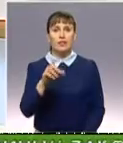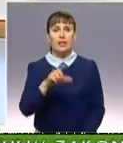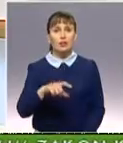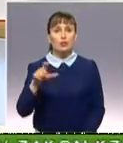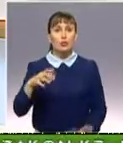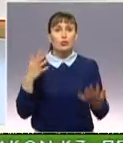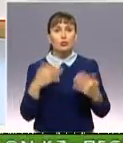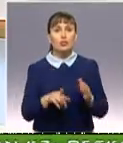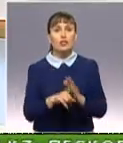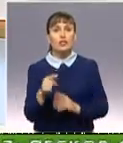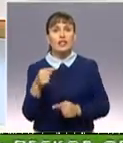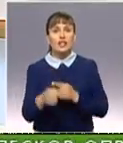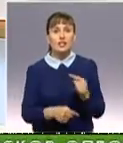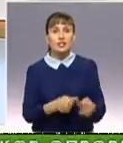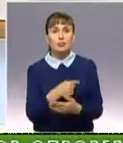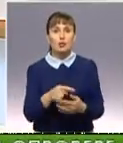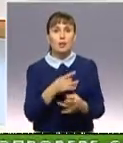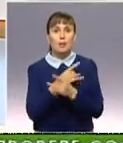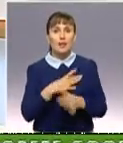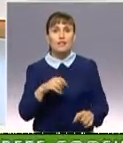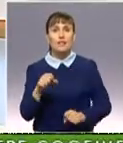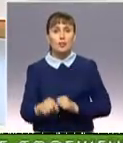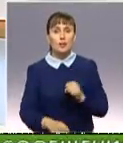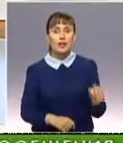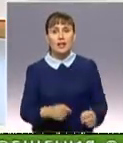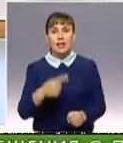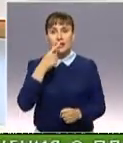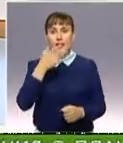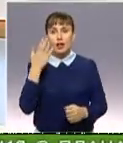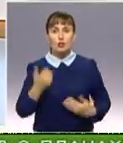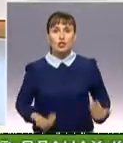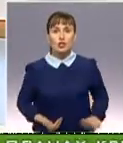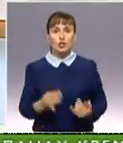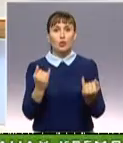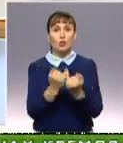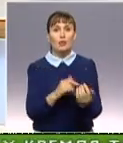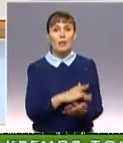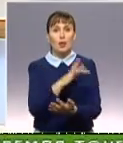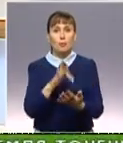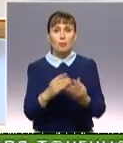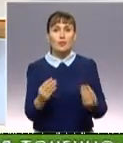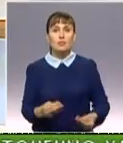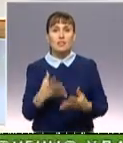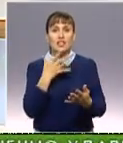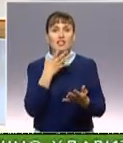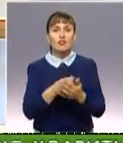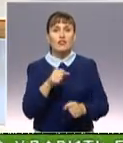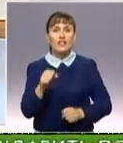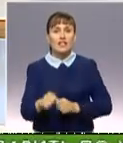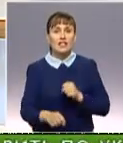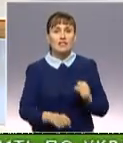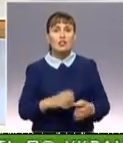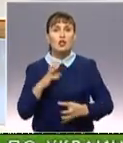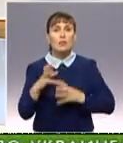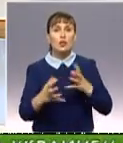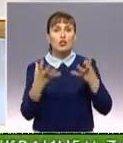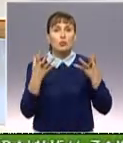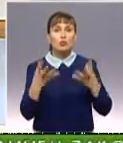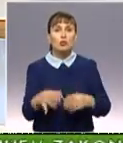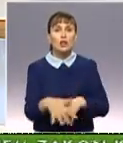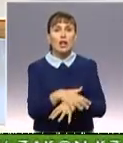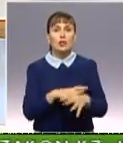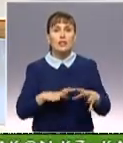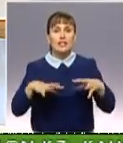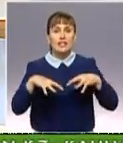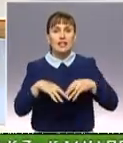Для горожан уже стало традицией отмечать праздники велопробегом. Накануне жители и гости мегаполиса посвятили свой велозаезд Всемирному